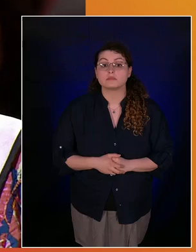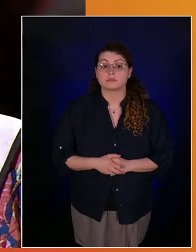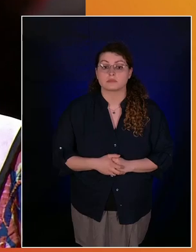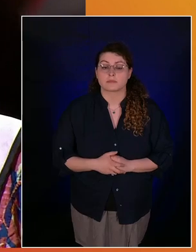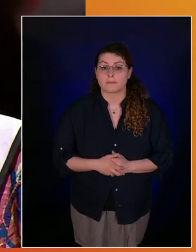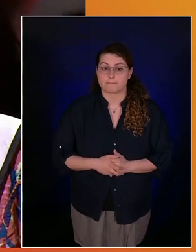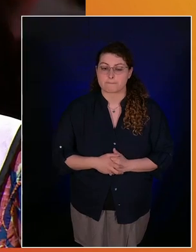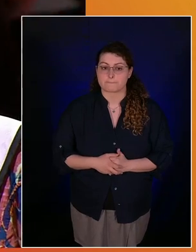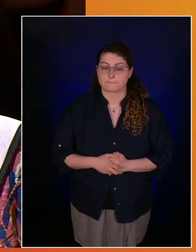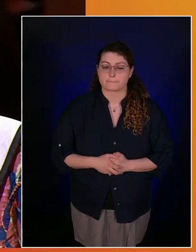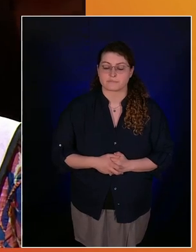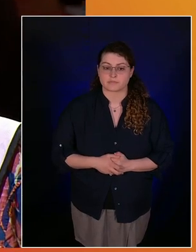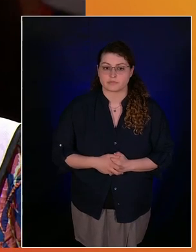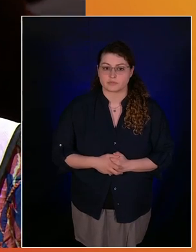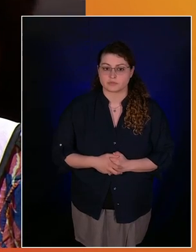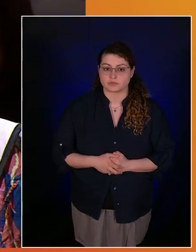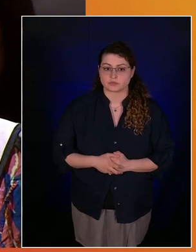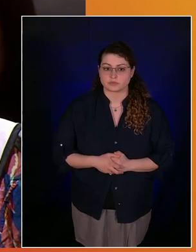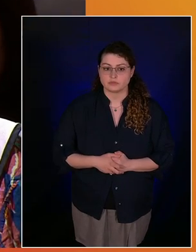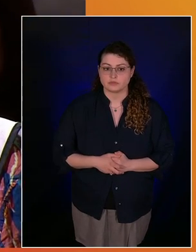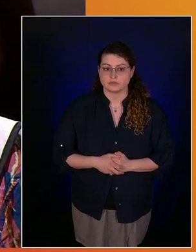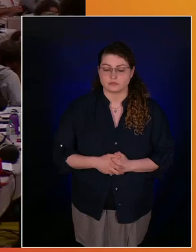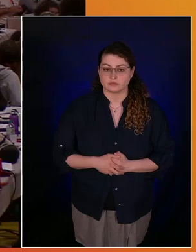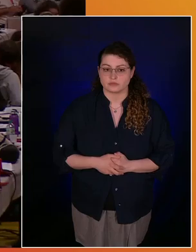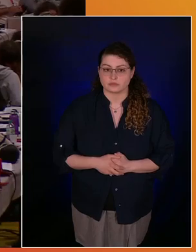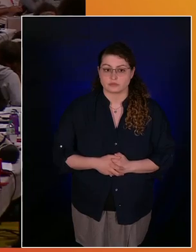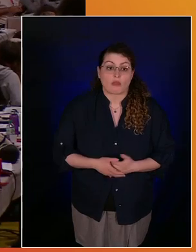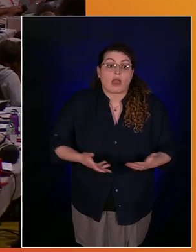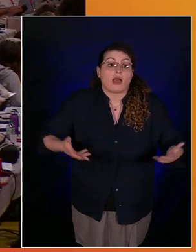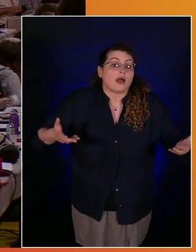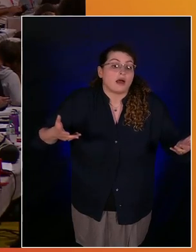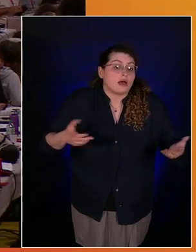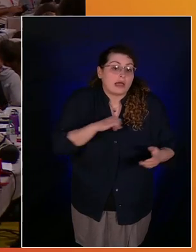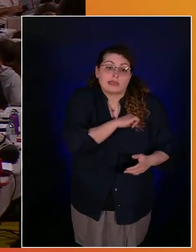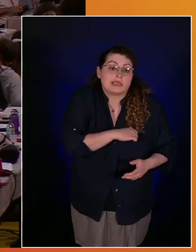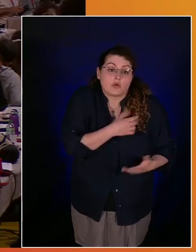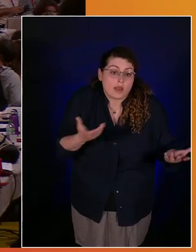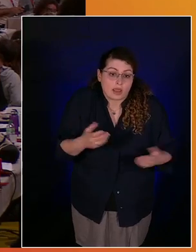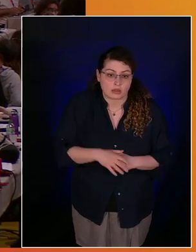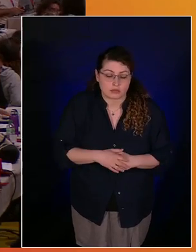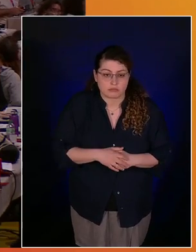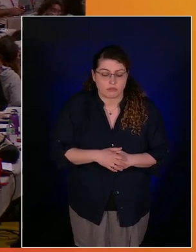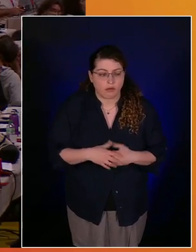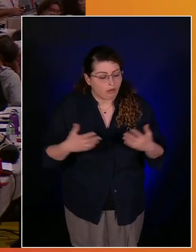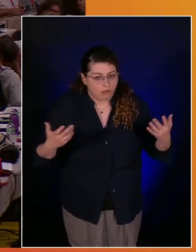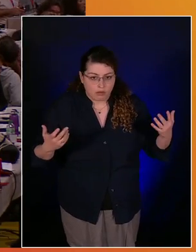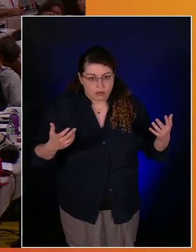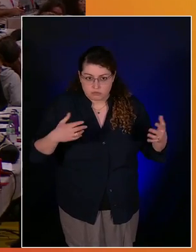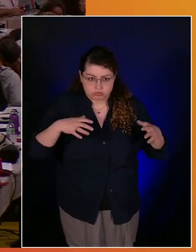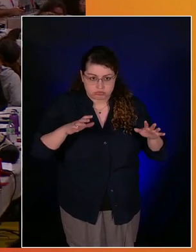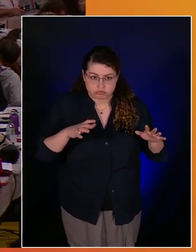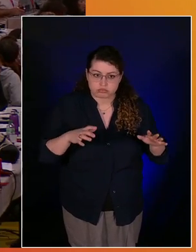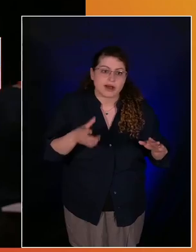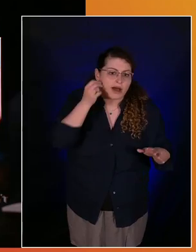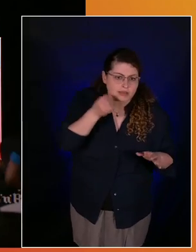plusut que Ben ou c'est le bazar mais j'ai pas retrouvé non non mais on on on m'entend